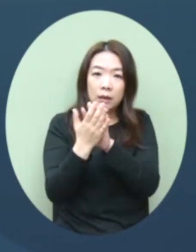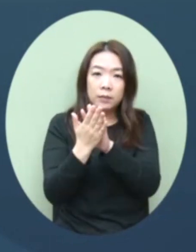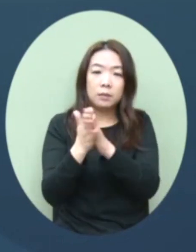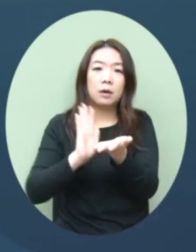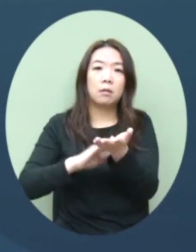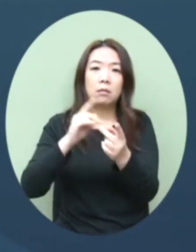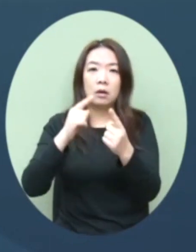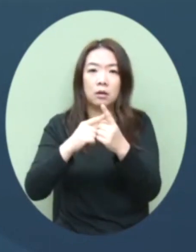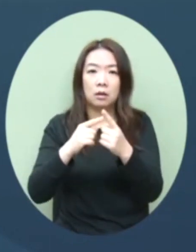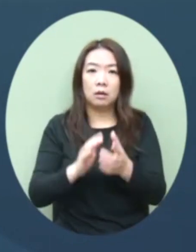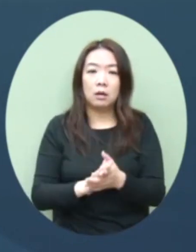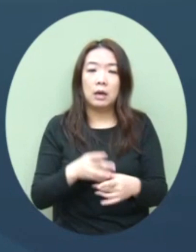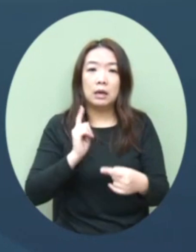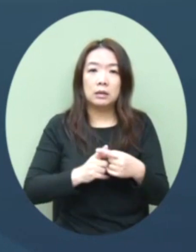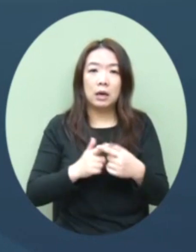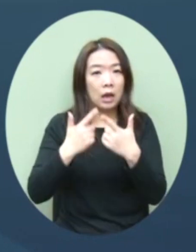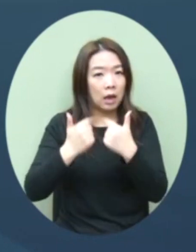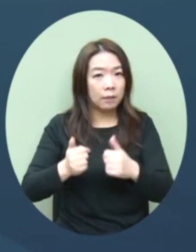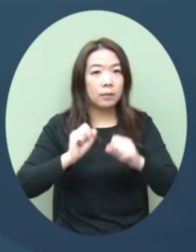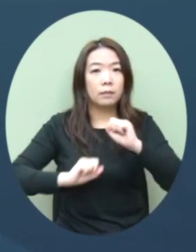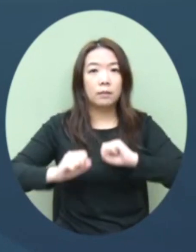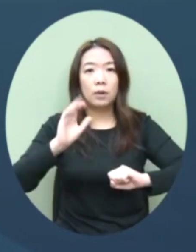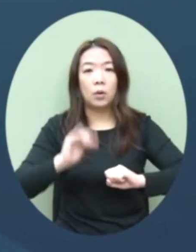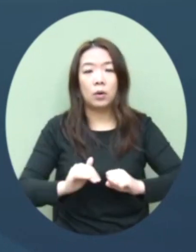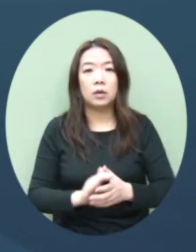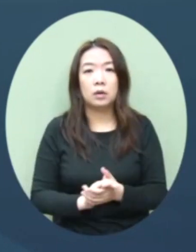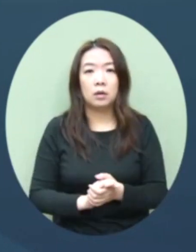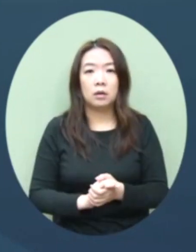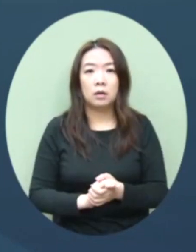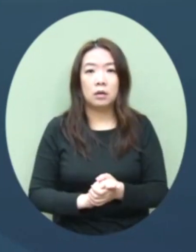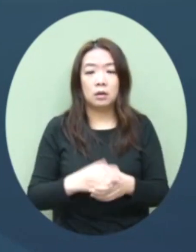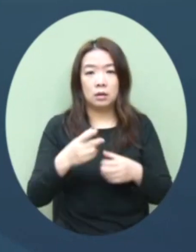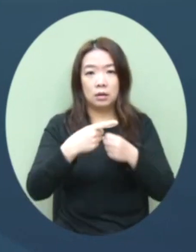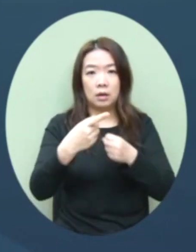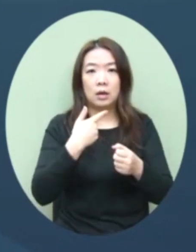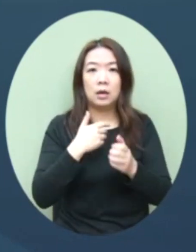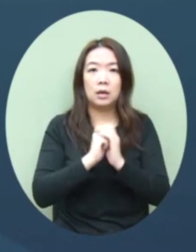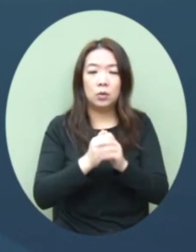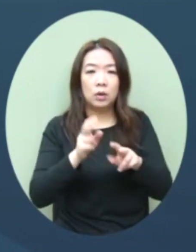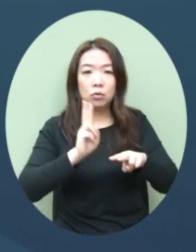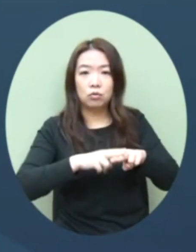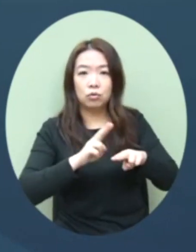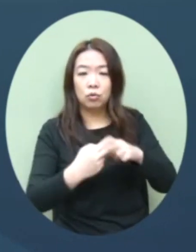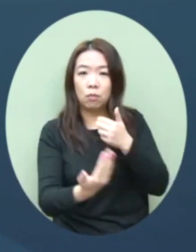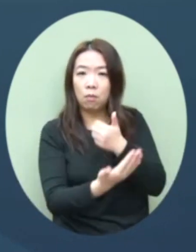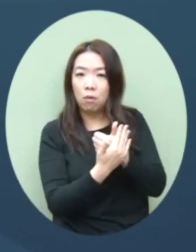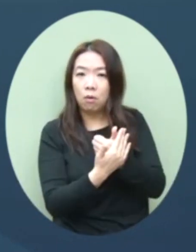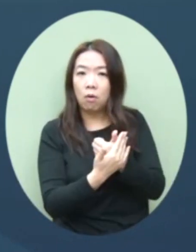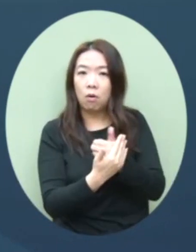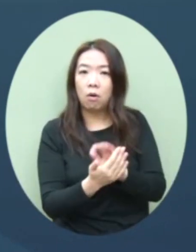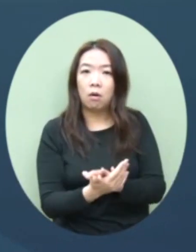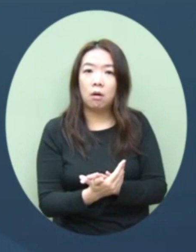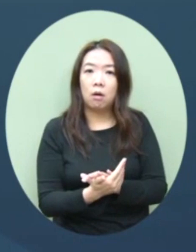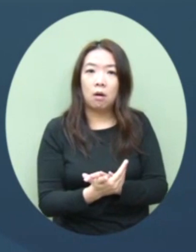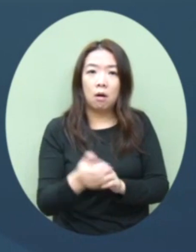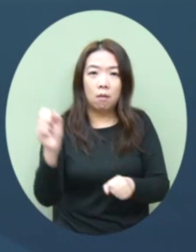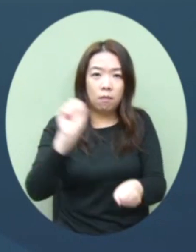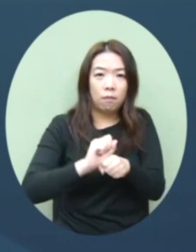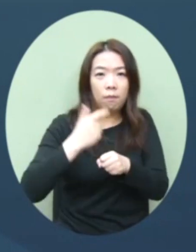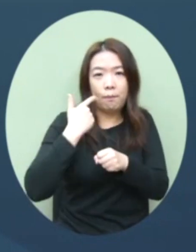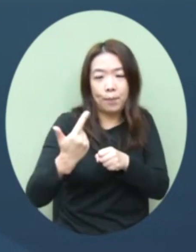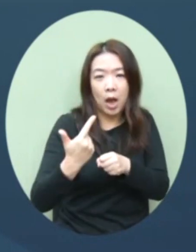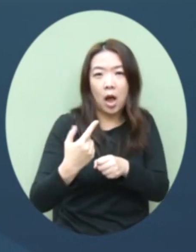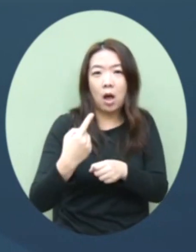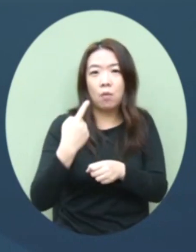可以采取一些适当的行动第一方面是要求中央协助大幅增加核